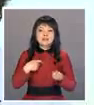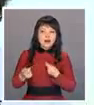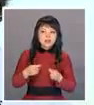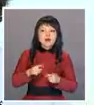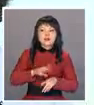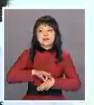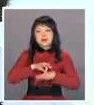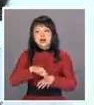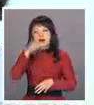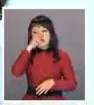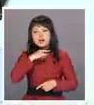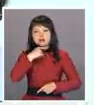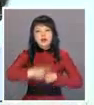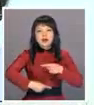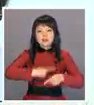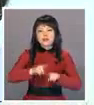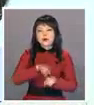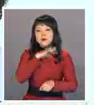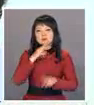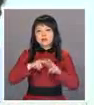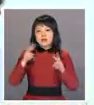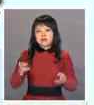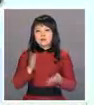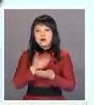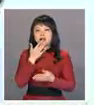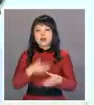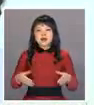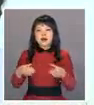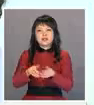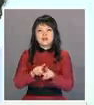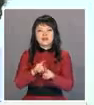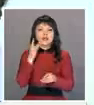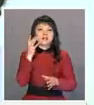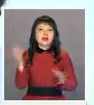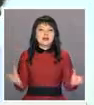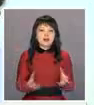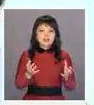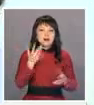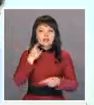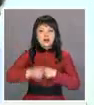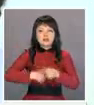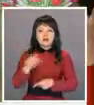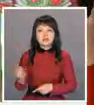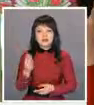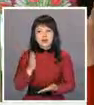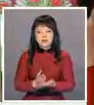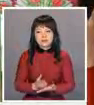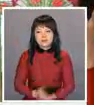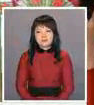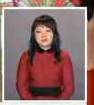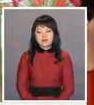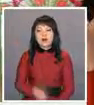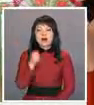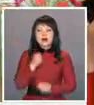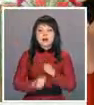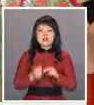бар. Қазақ халқының кейбір дәстүріне келеді. Біздің өңірде салтты сақтауға ден қойылған. Бұған әр ұлт өкілі дән разы. Әр